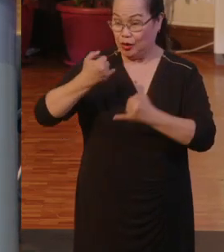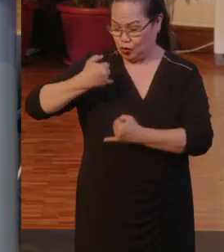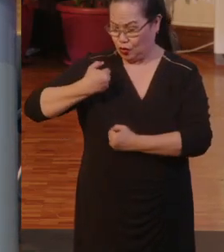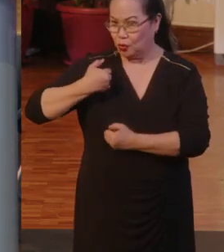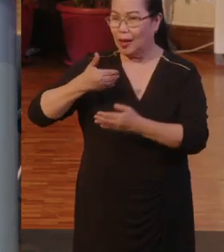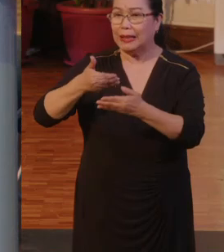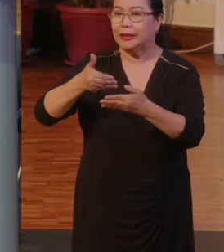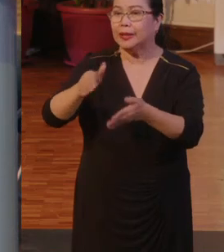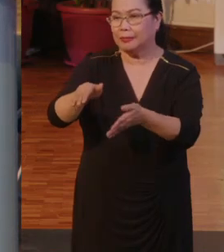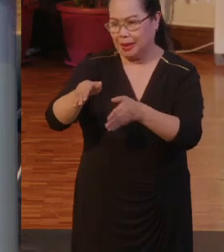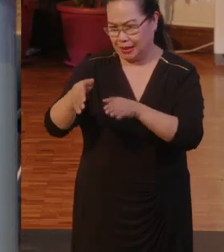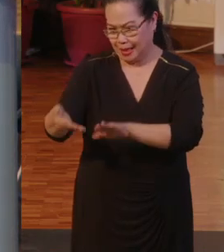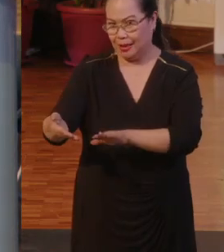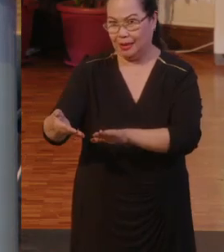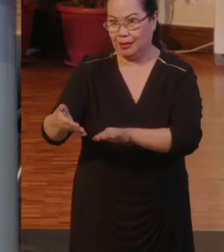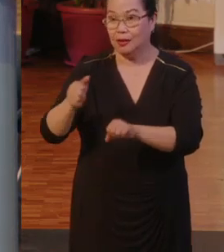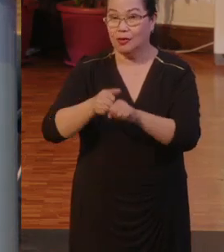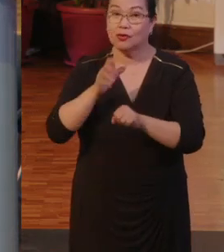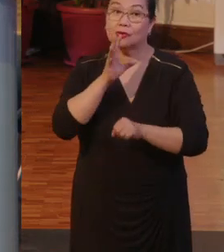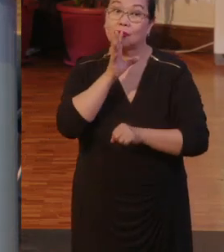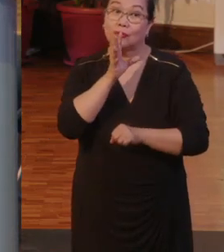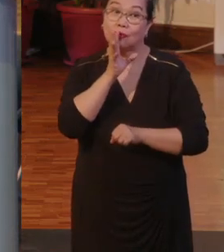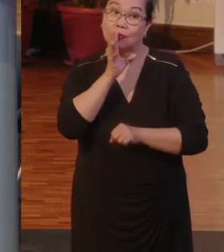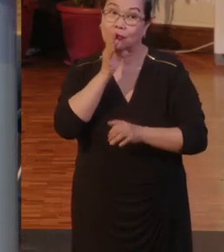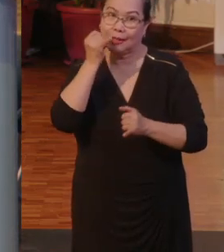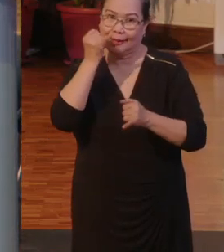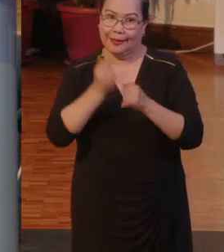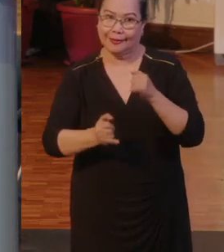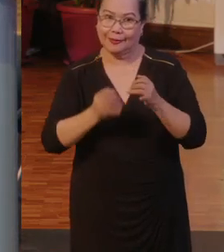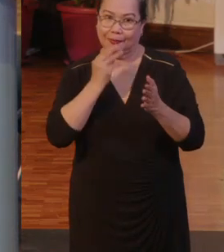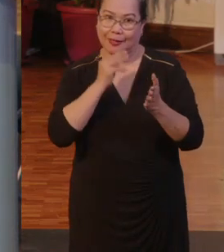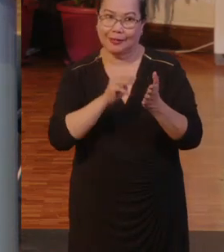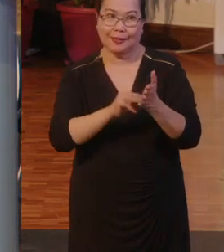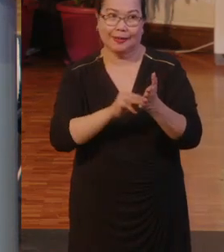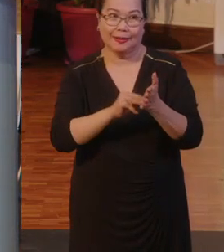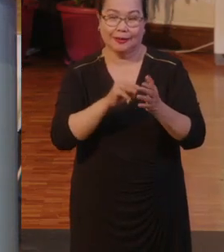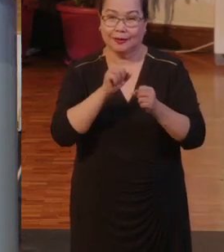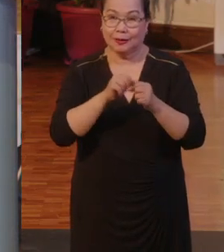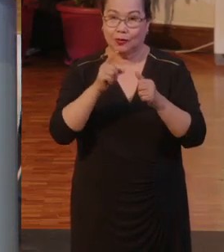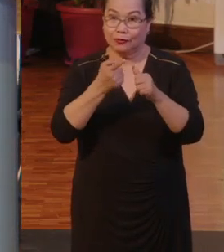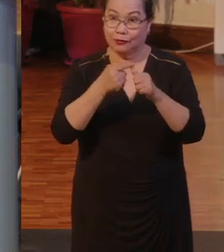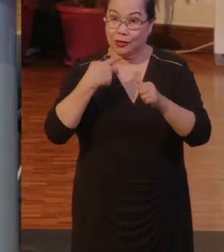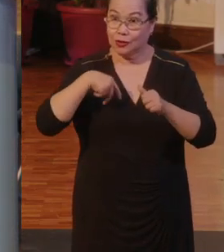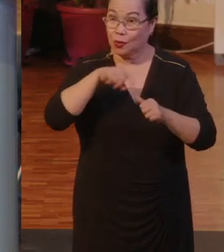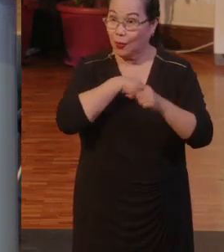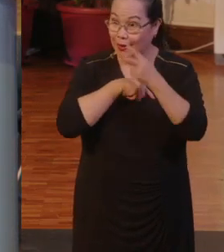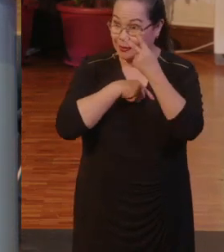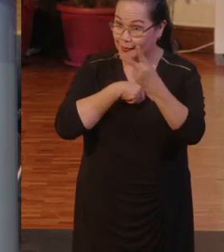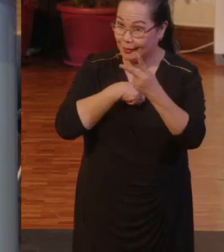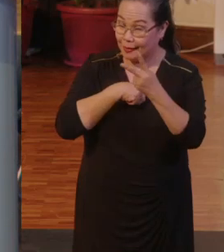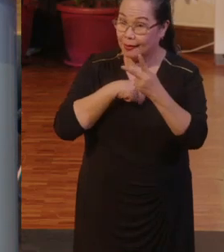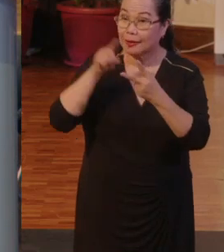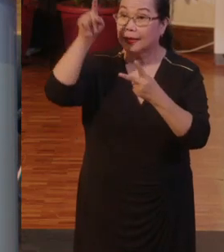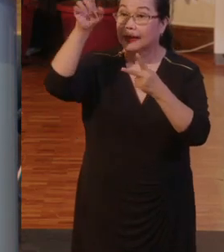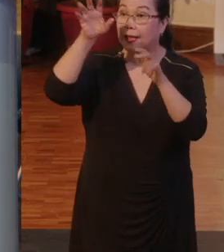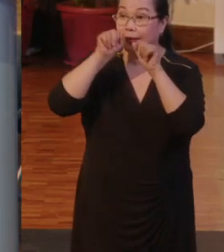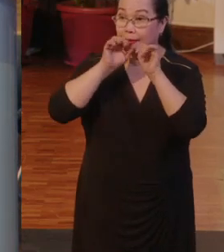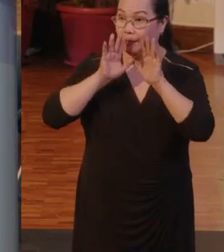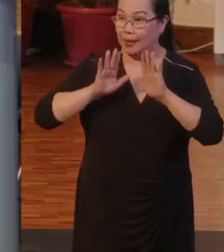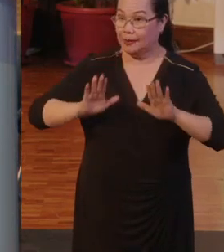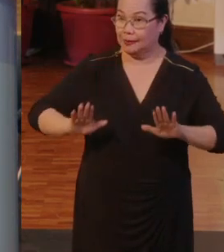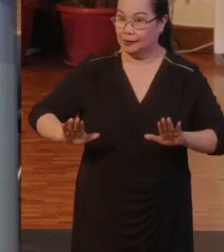Joshua sa bayang Israel. Ang una natin makikita ay ang pagpapala ng